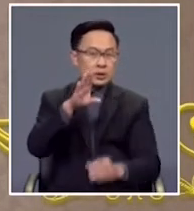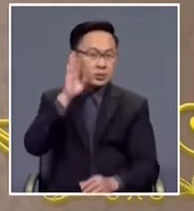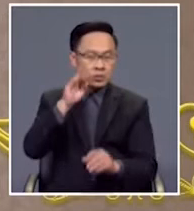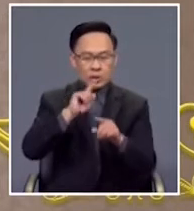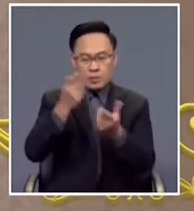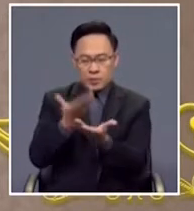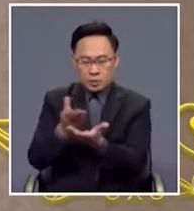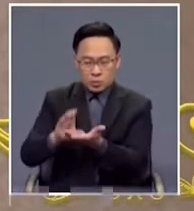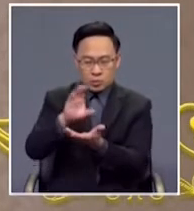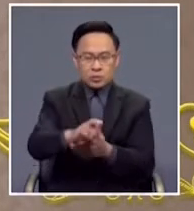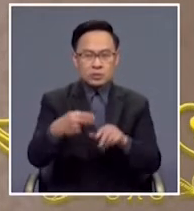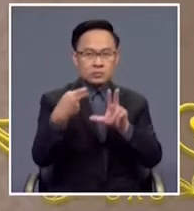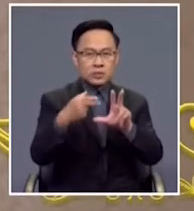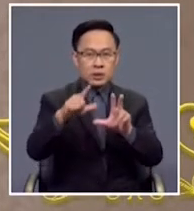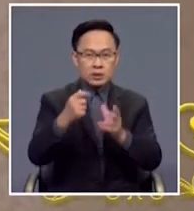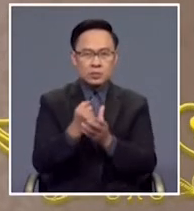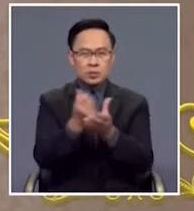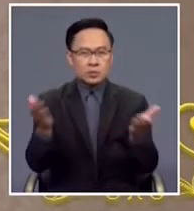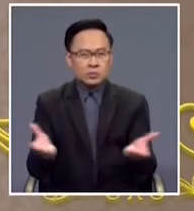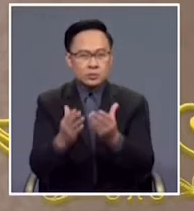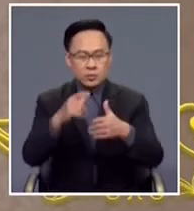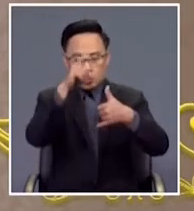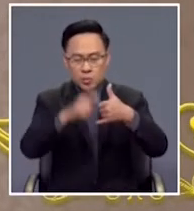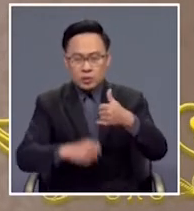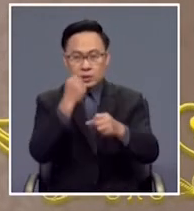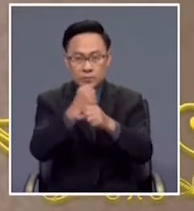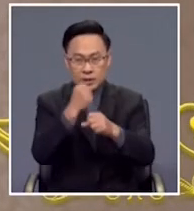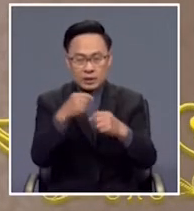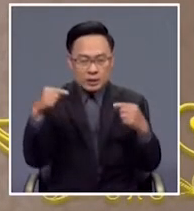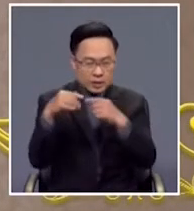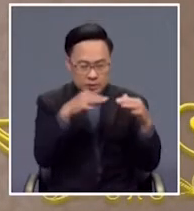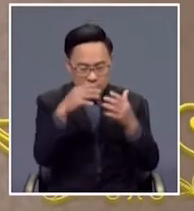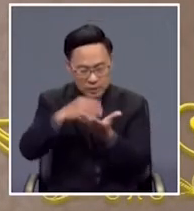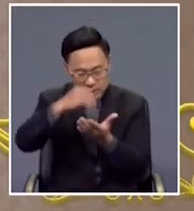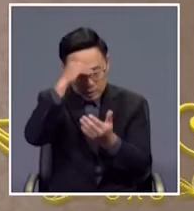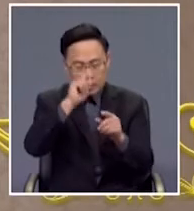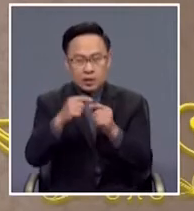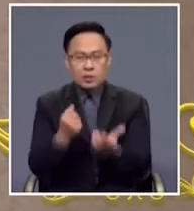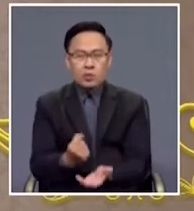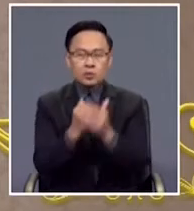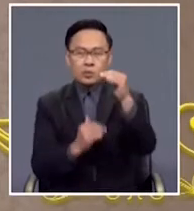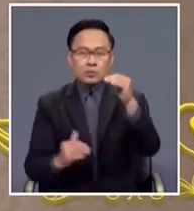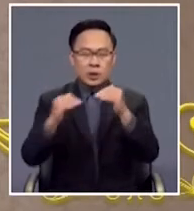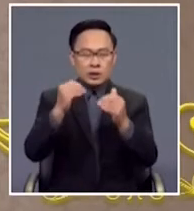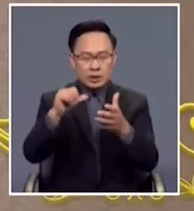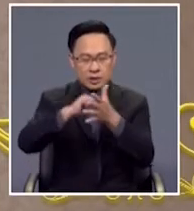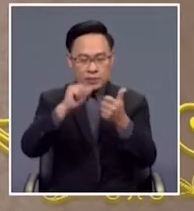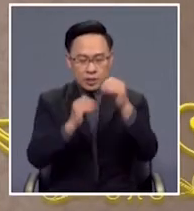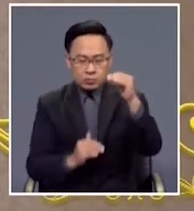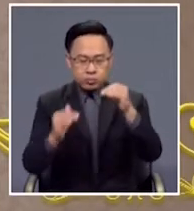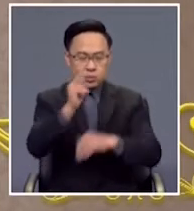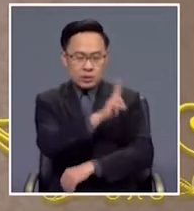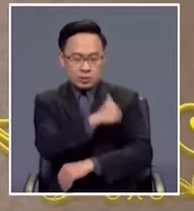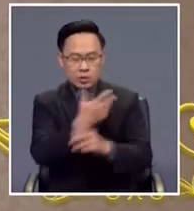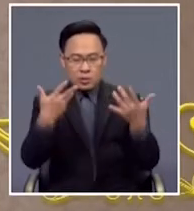30,000 ล้านบาทเพื่อสนับสนุนการพัฒนาทรัพยากรมนุษย์ด้านการศึกษาลดความเหลื่อมล้ำด้านสาธารณสุขเชื่อมโยงการค้